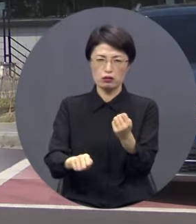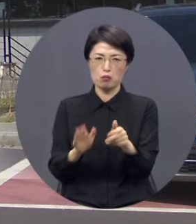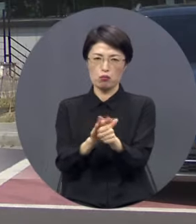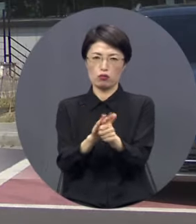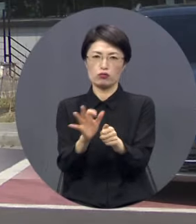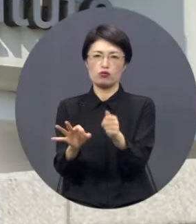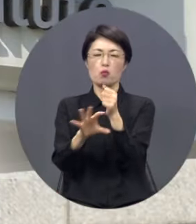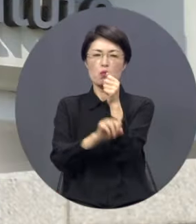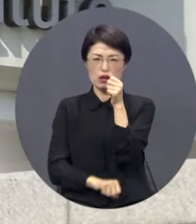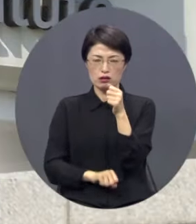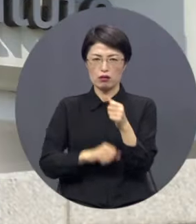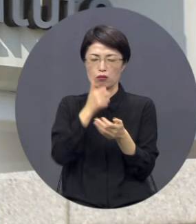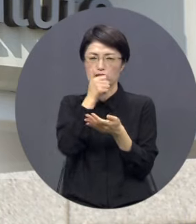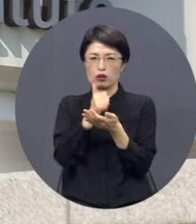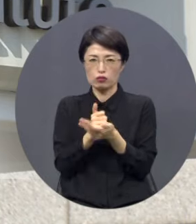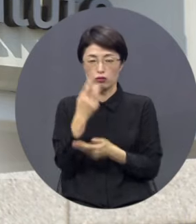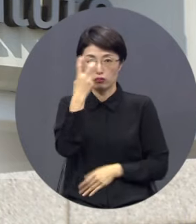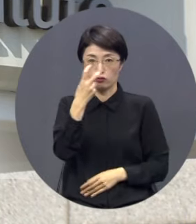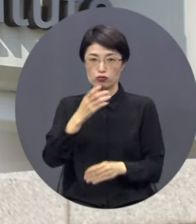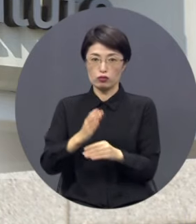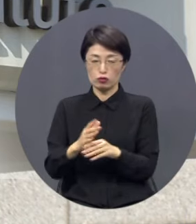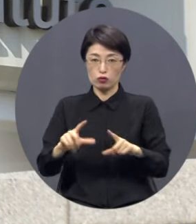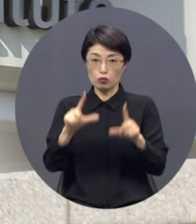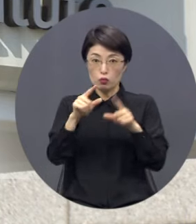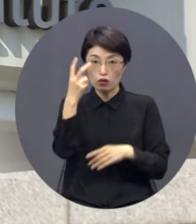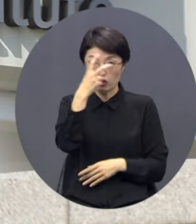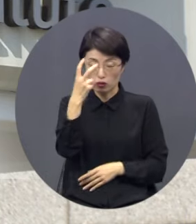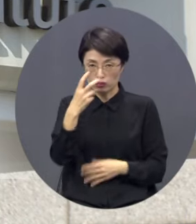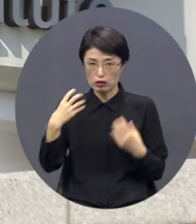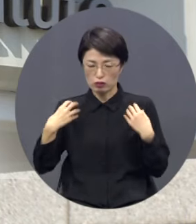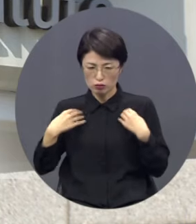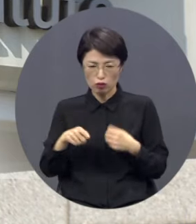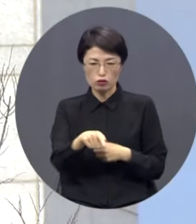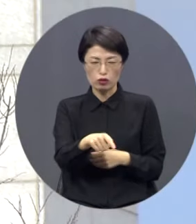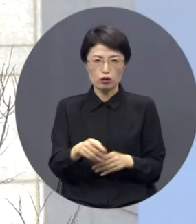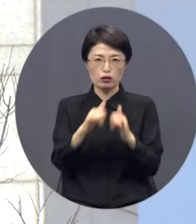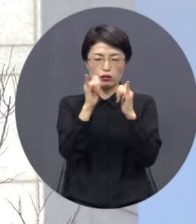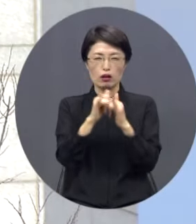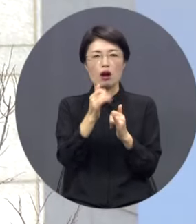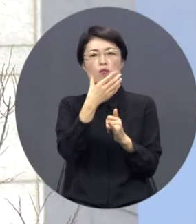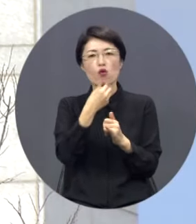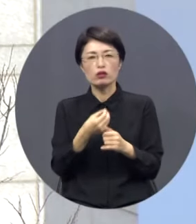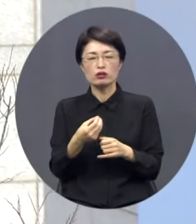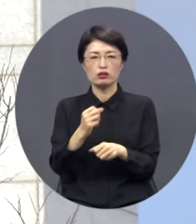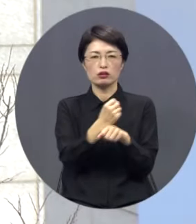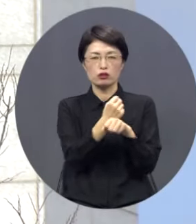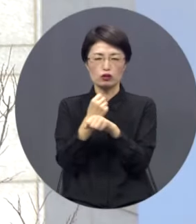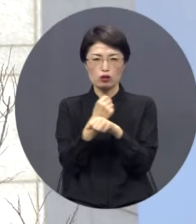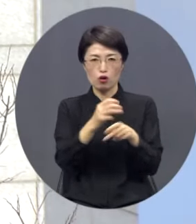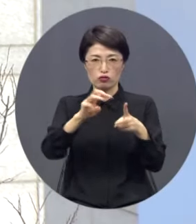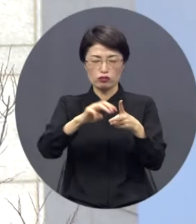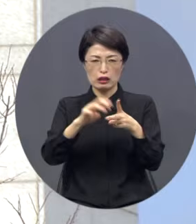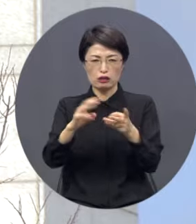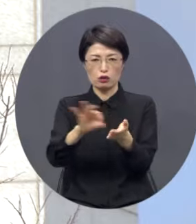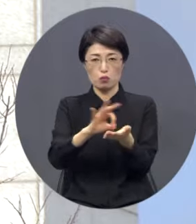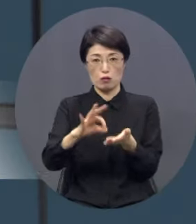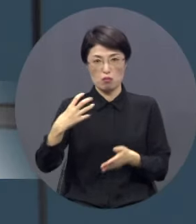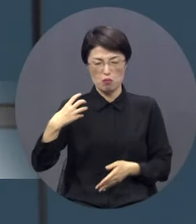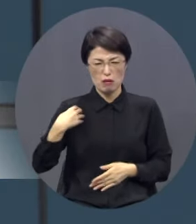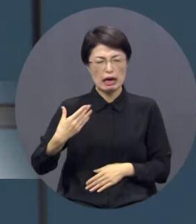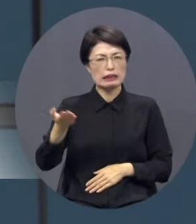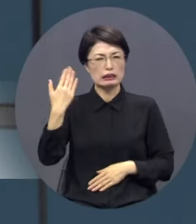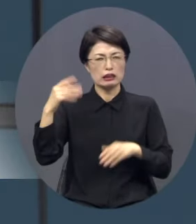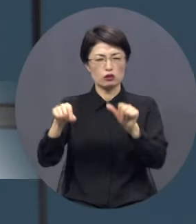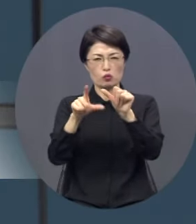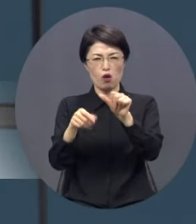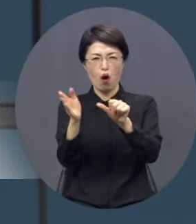있습니다. 제주동부경찰서는 사회복지연구센터 회계 업무를 하며 지난 5월부터 30여 차례 걸쳐